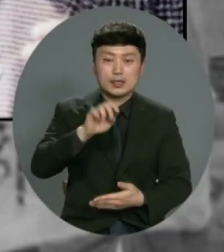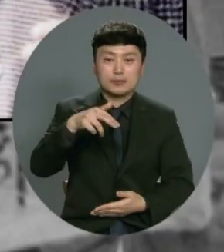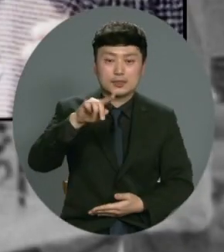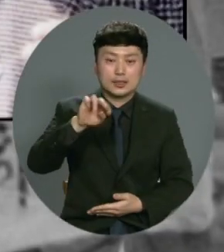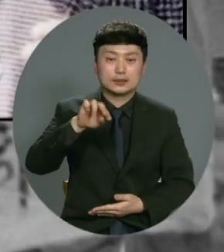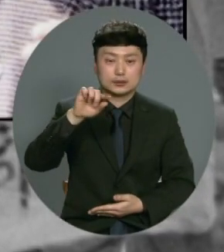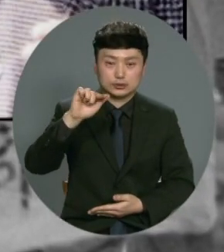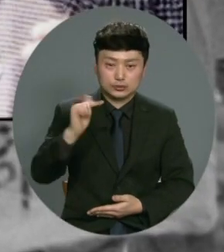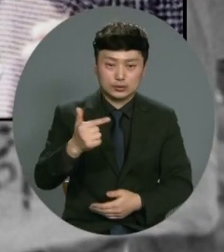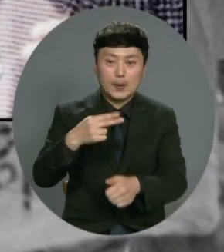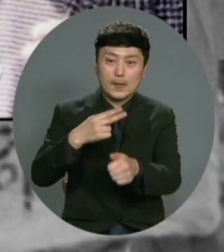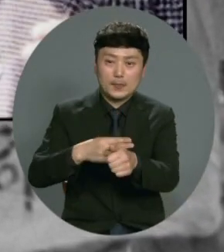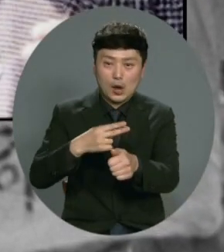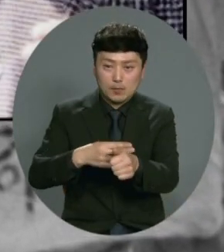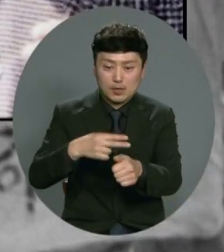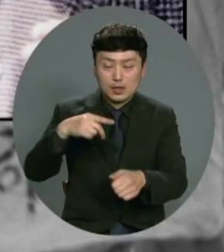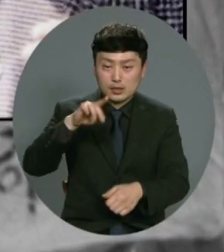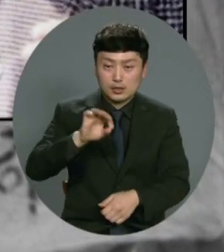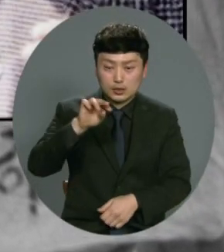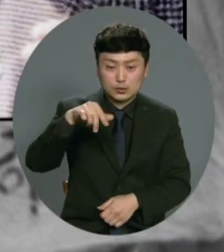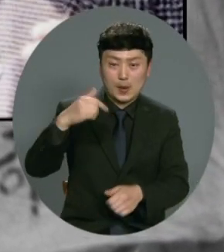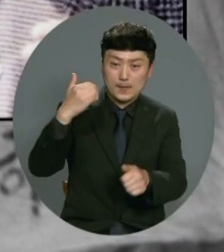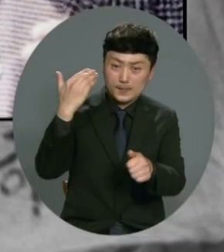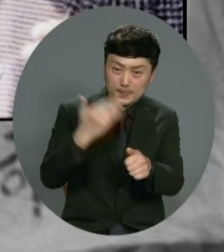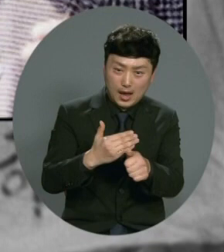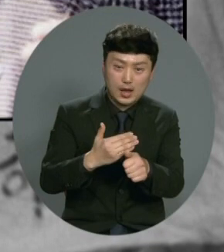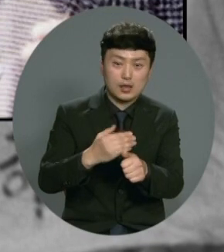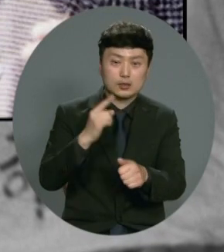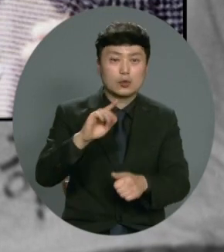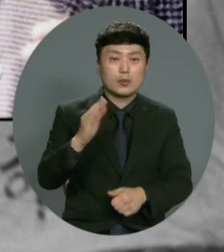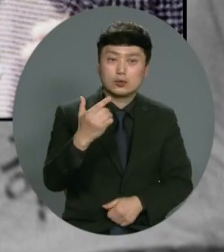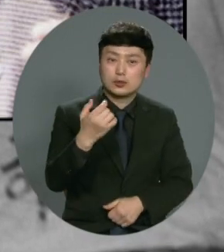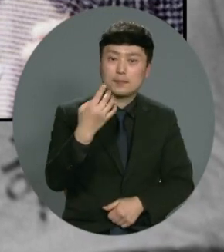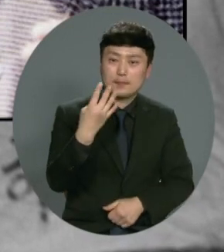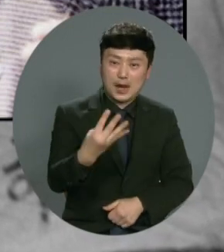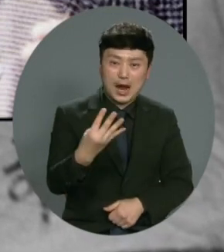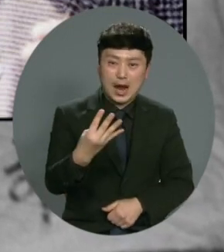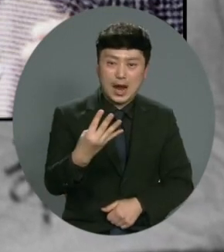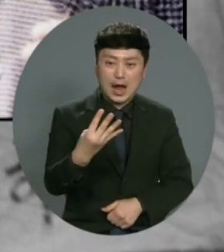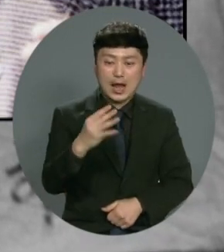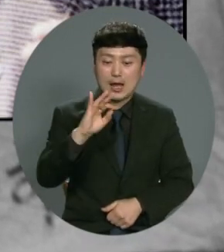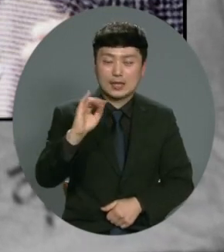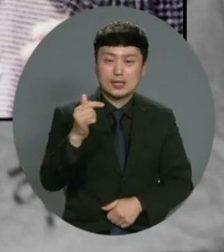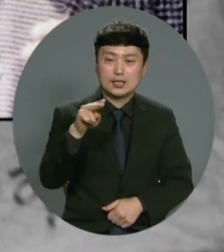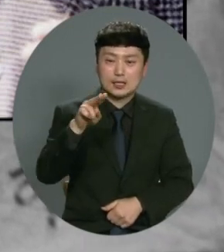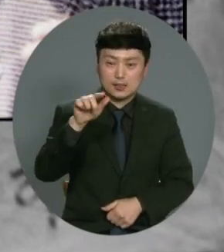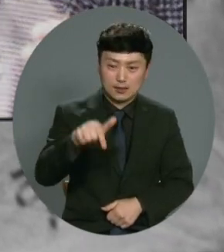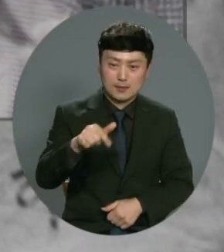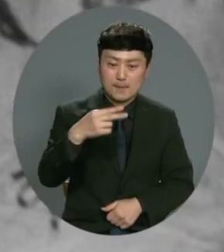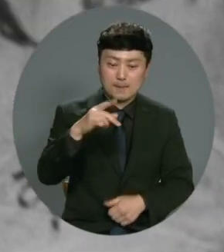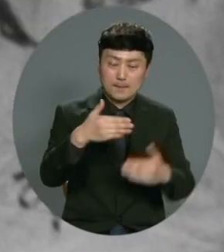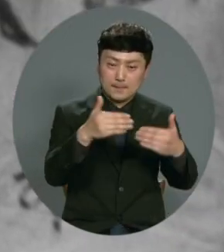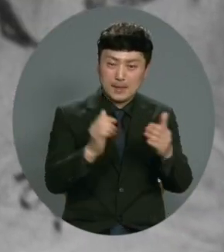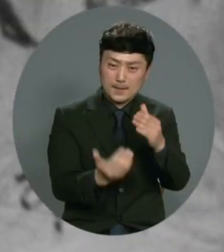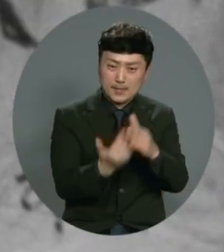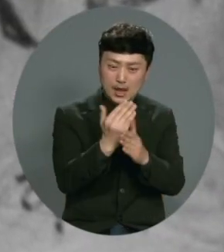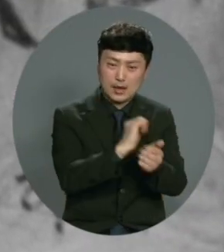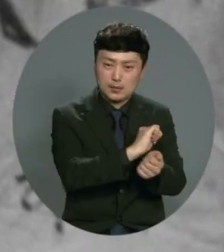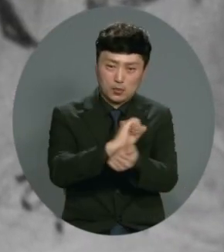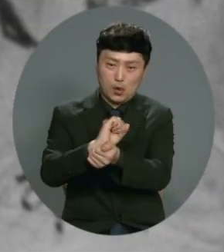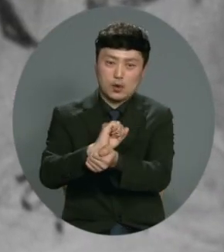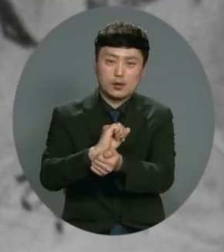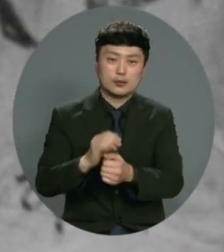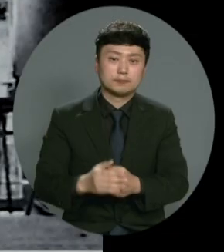교수 이후 성균관대에서 해직되고 1964년 1차 잉여 당 사건의 연루돼 구속됩니다